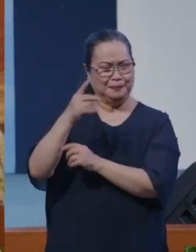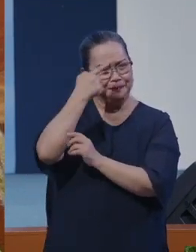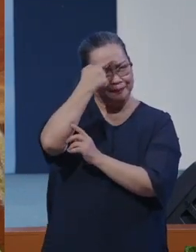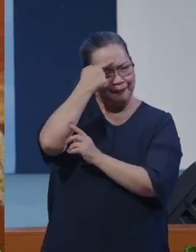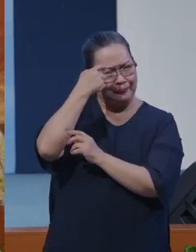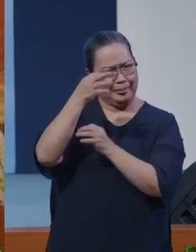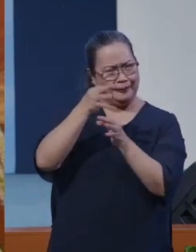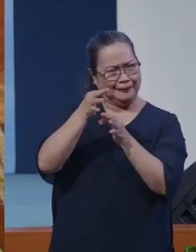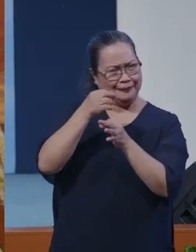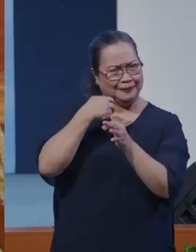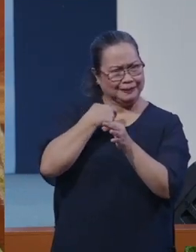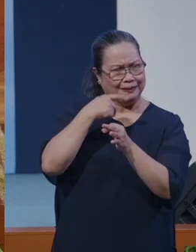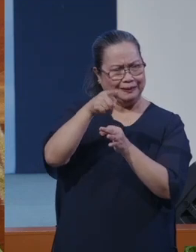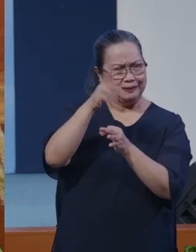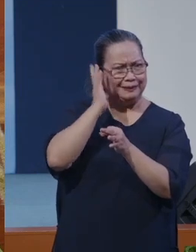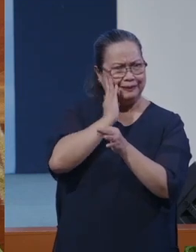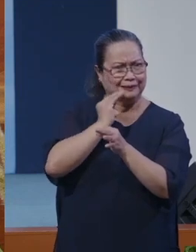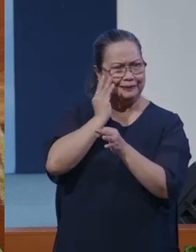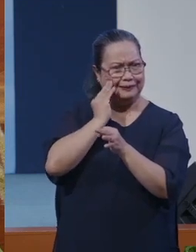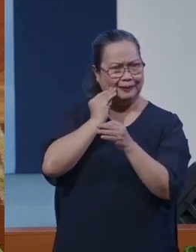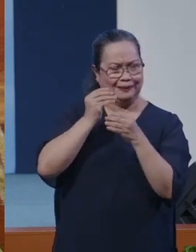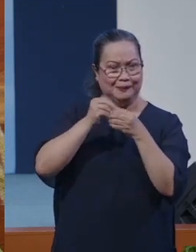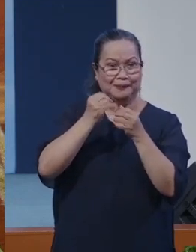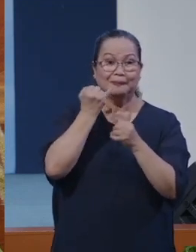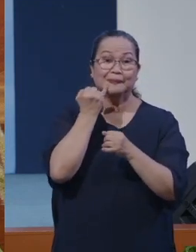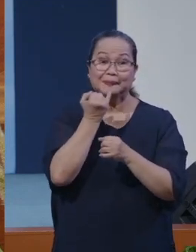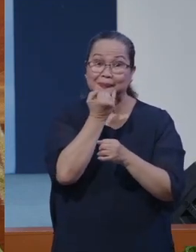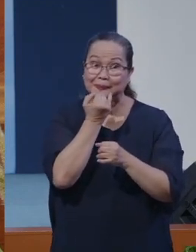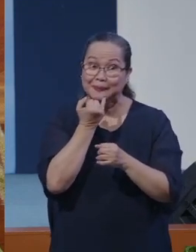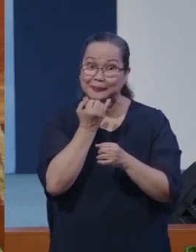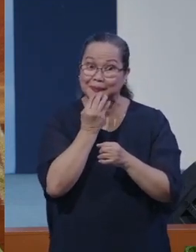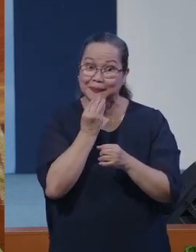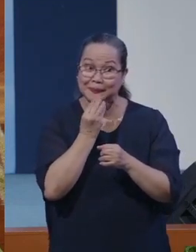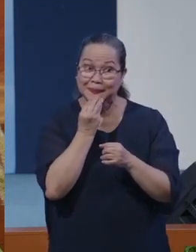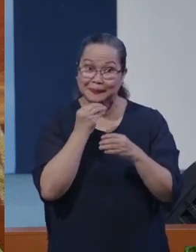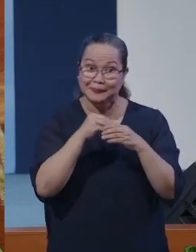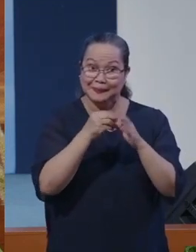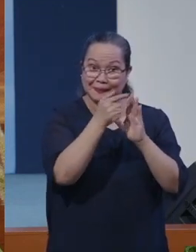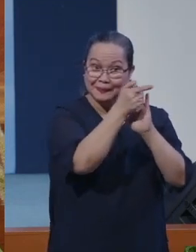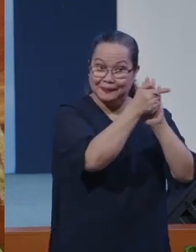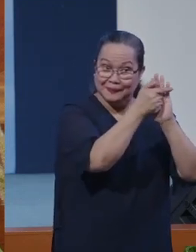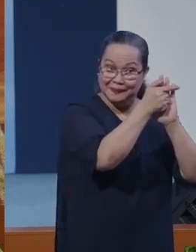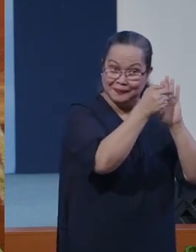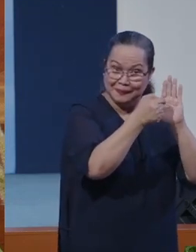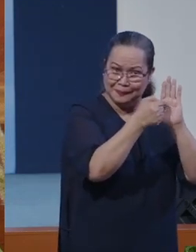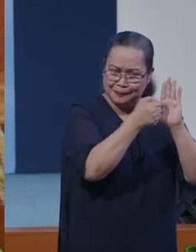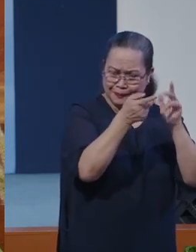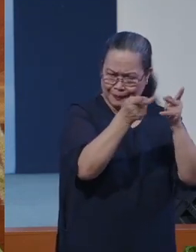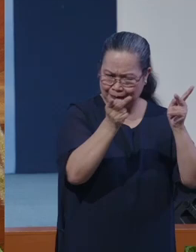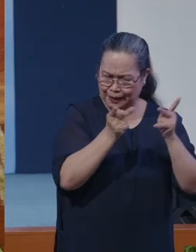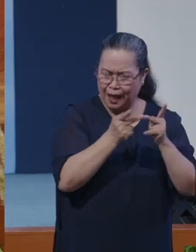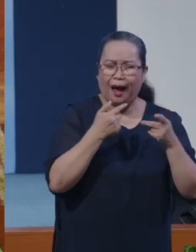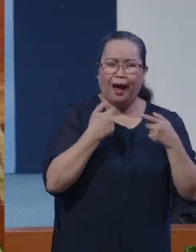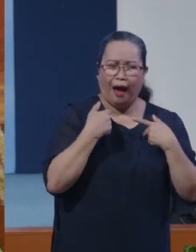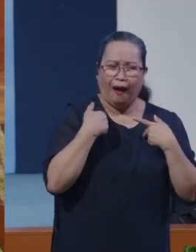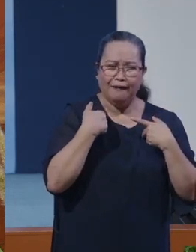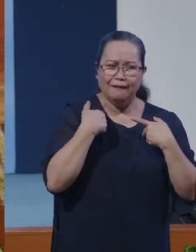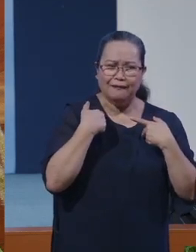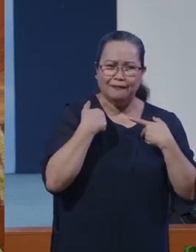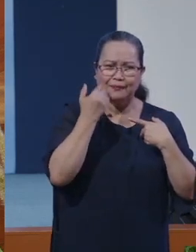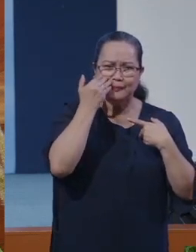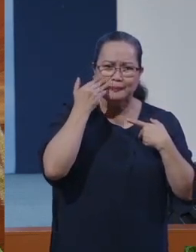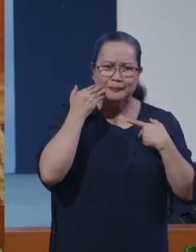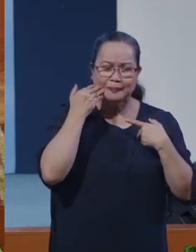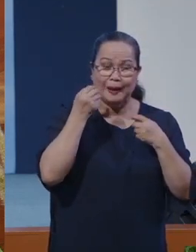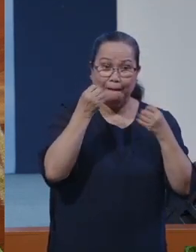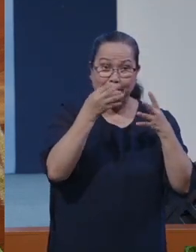may hinaharap yung mga taga-Jerusalem, yung mga tao sa Galilee, meron silang hinaharap na kakulangan.